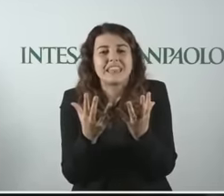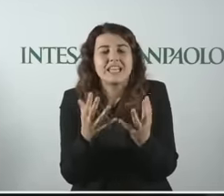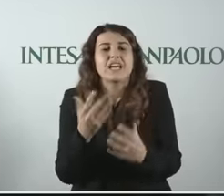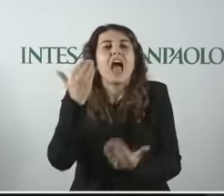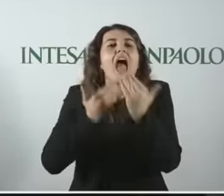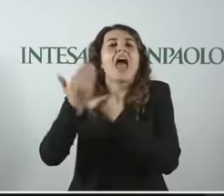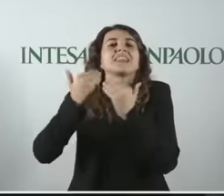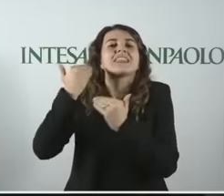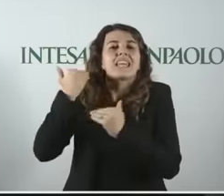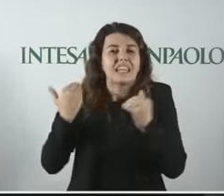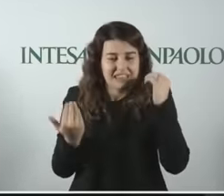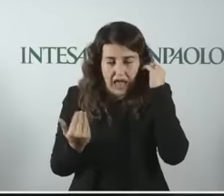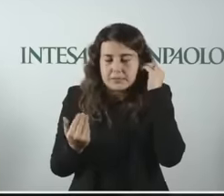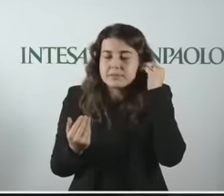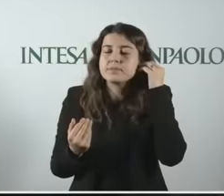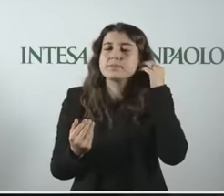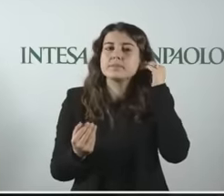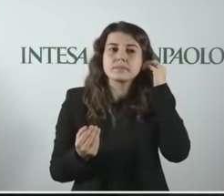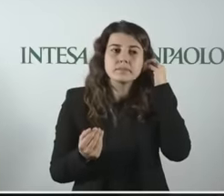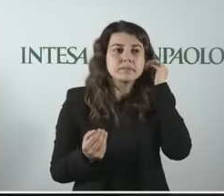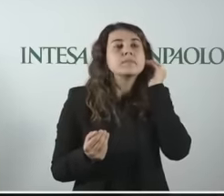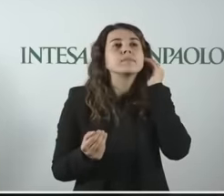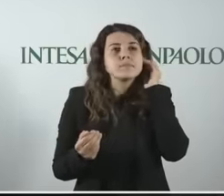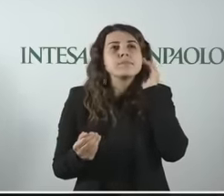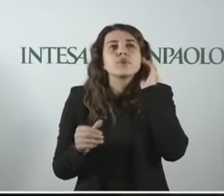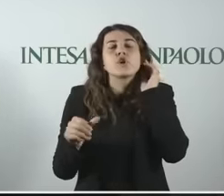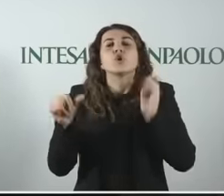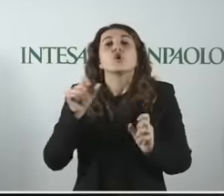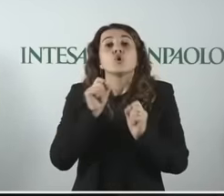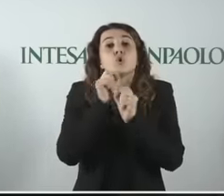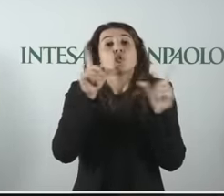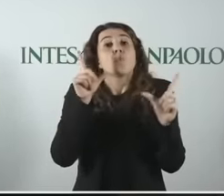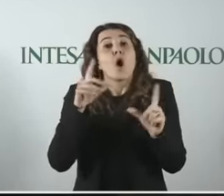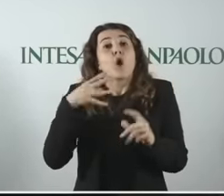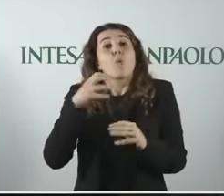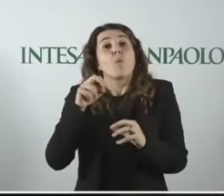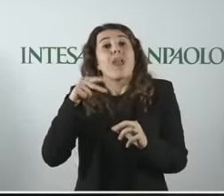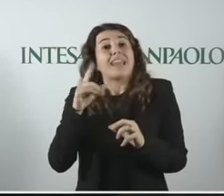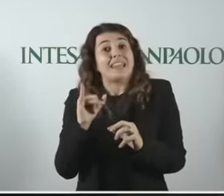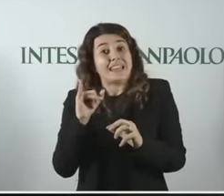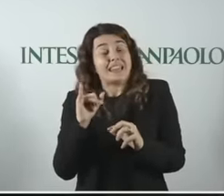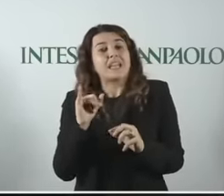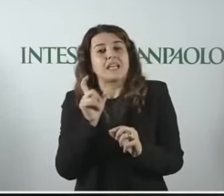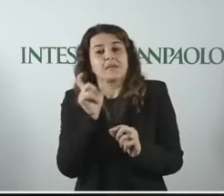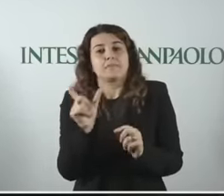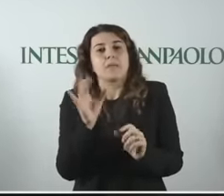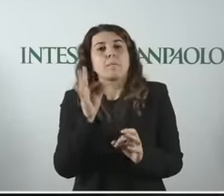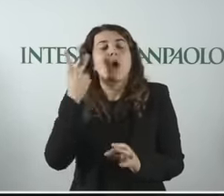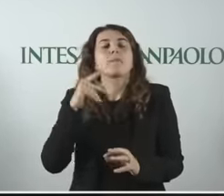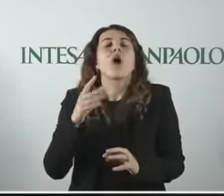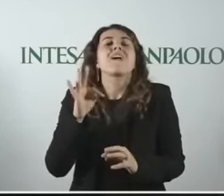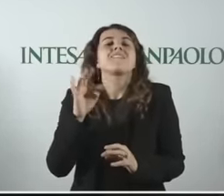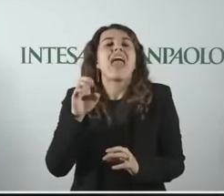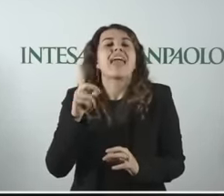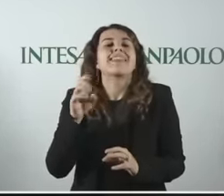allora eh stupormundi È un termine con cui è stato definito l'imperatore Federico